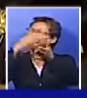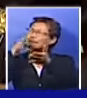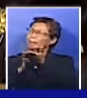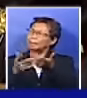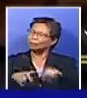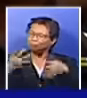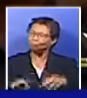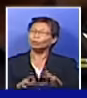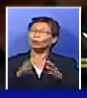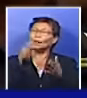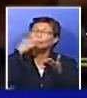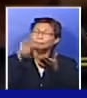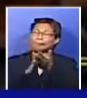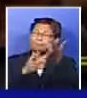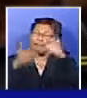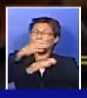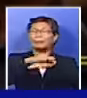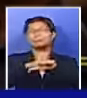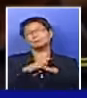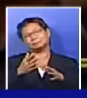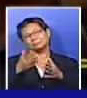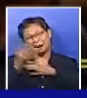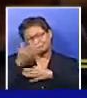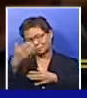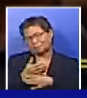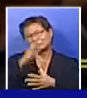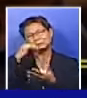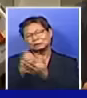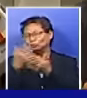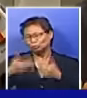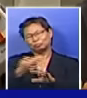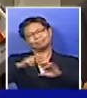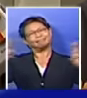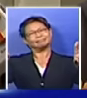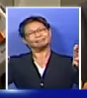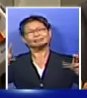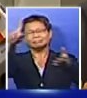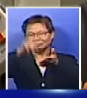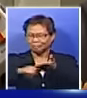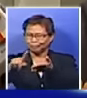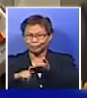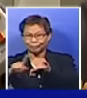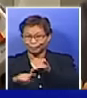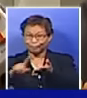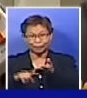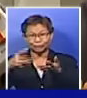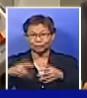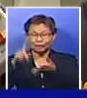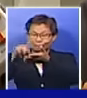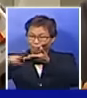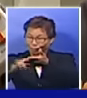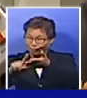kemungkinan kebakaran bencana alam serta ancaman keganasan inspek ni telah kita